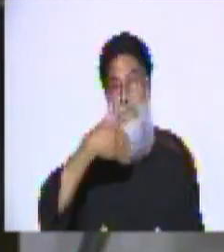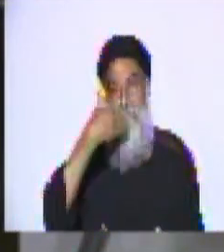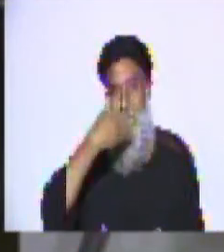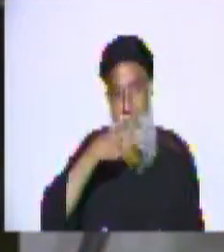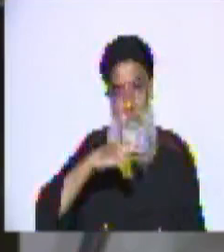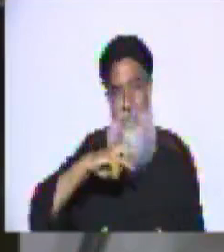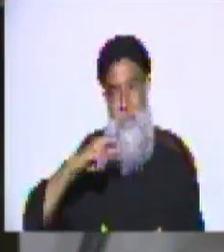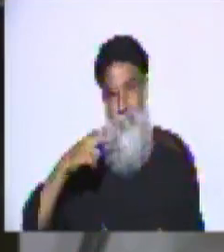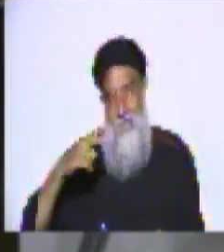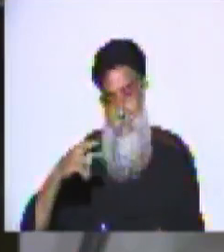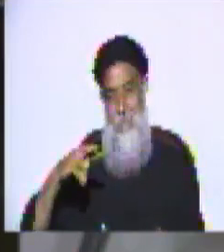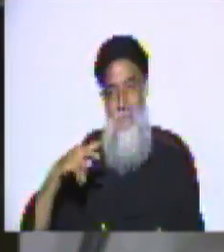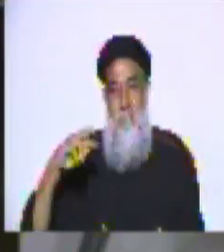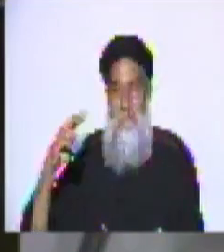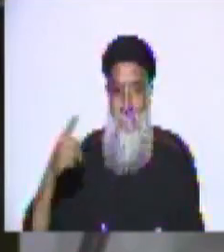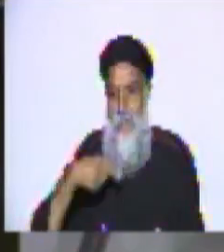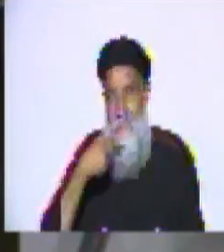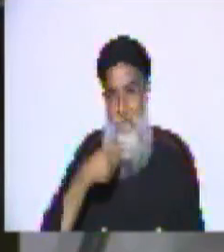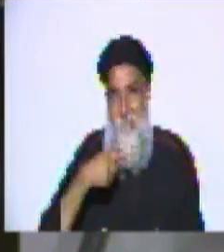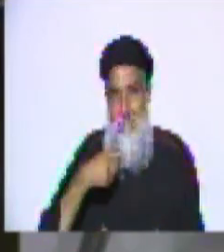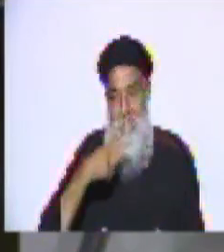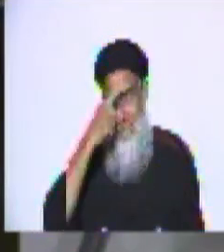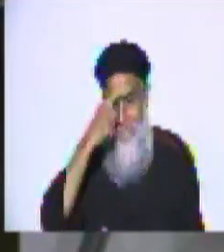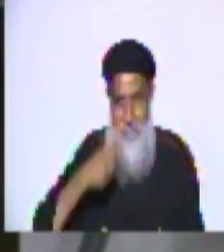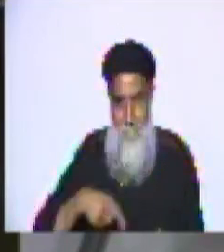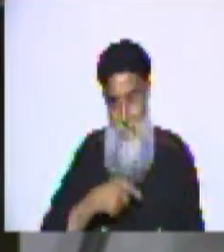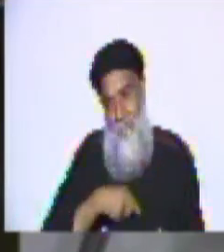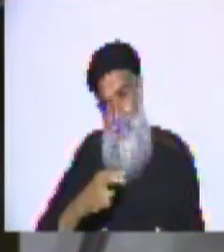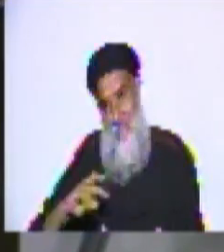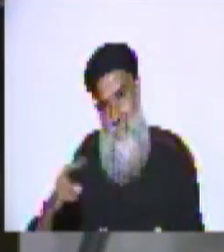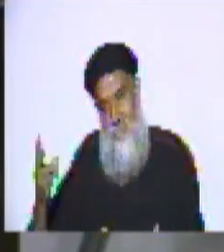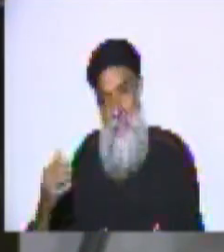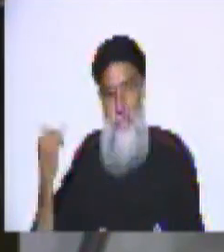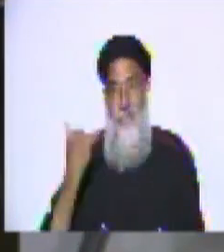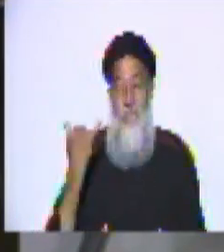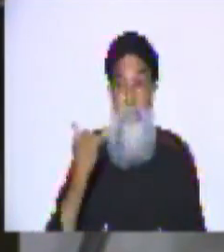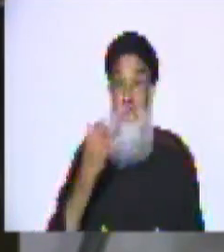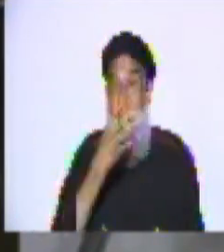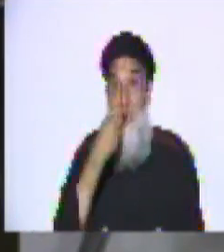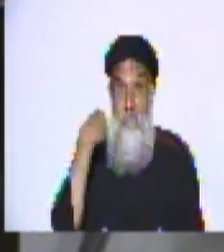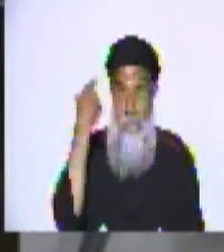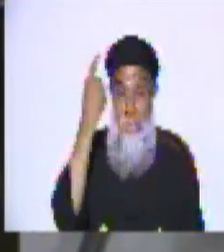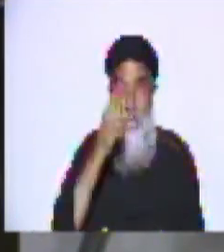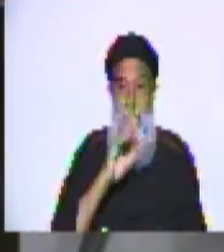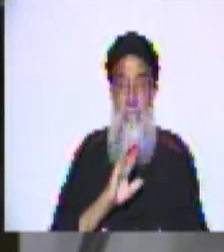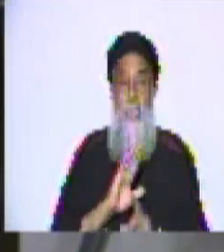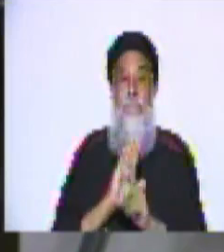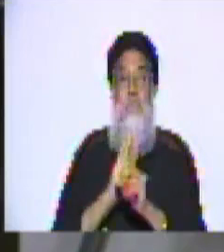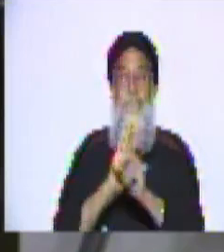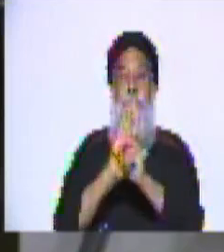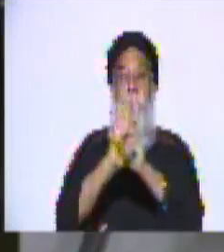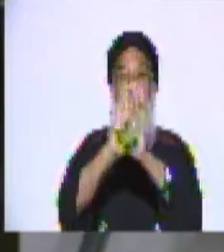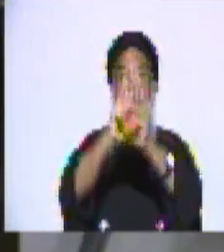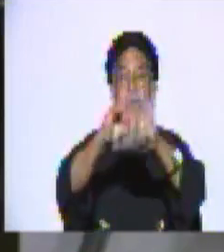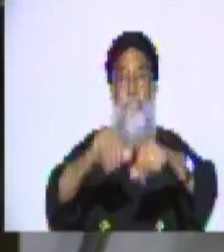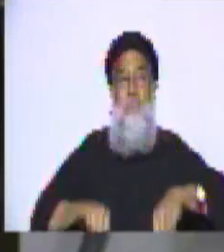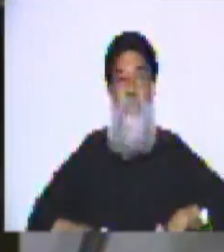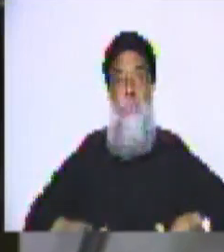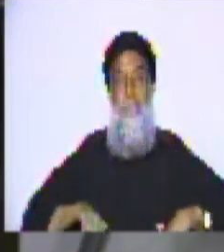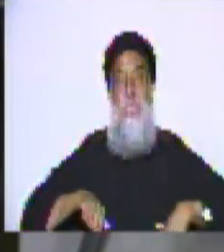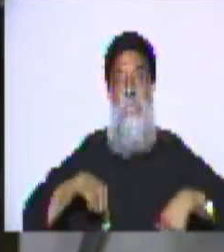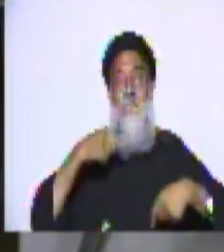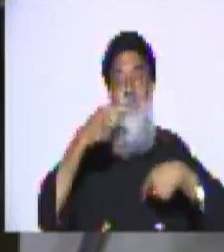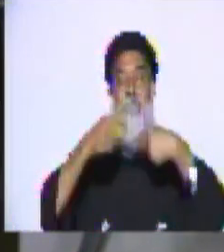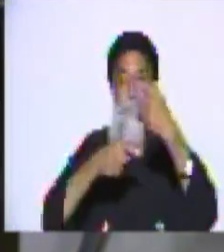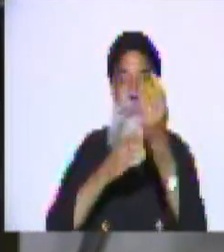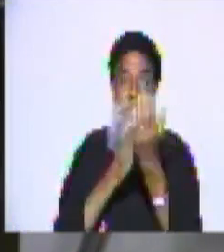بحاجه ظاهره يعني. لكن أهم حاجة يعملها الروح القدس هو قيادتنا للحياة الروحية